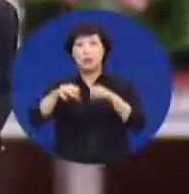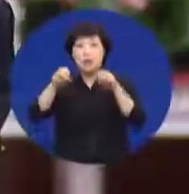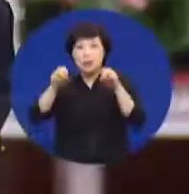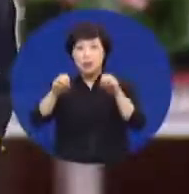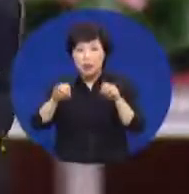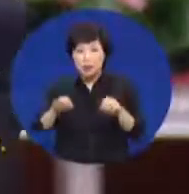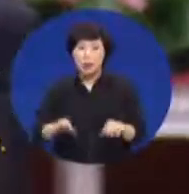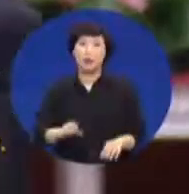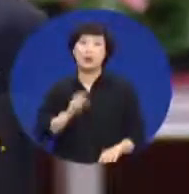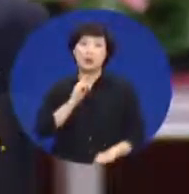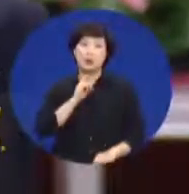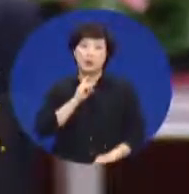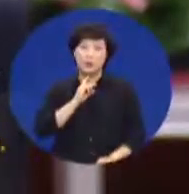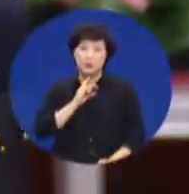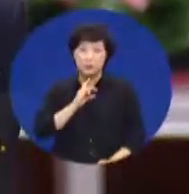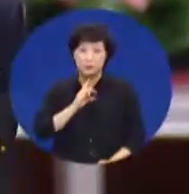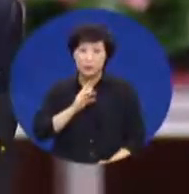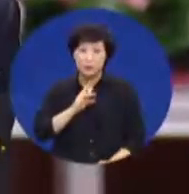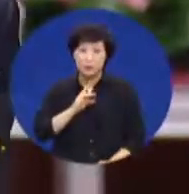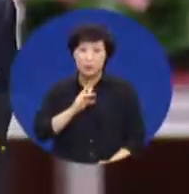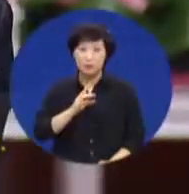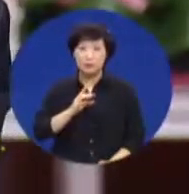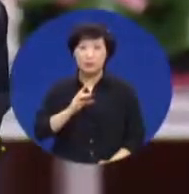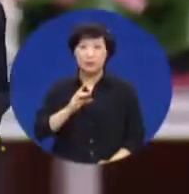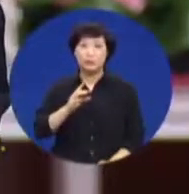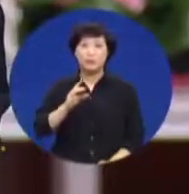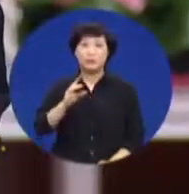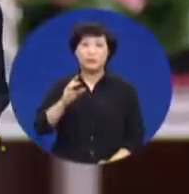만나여도 헛된